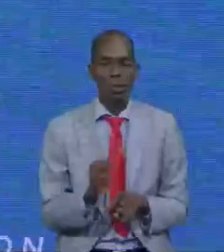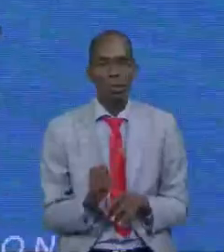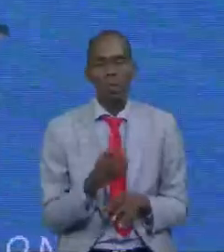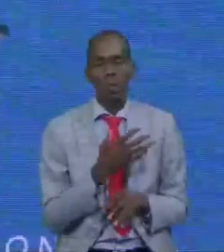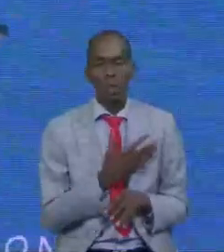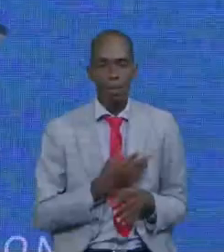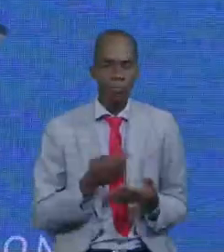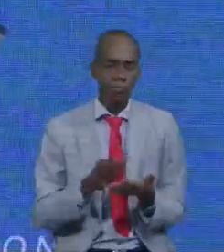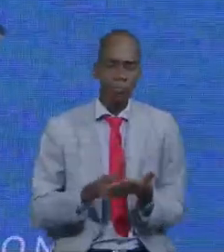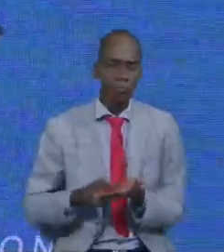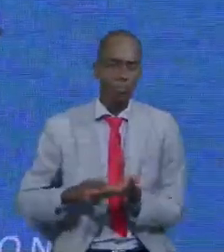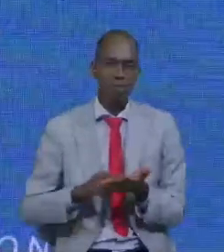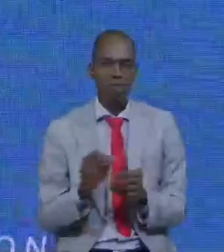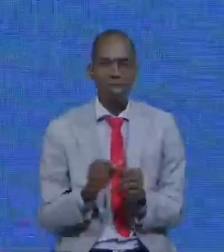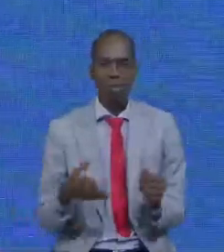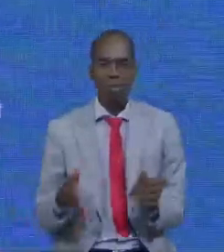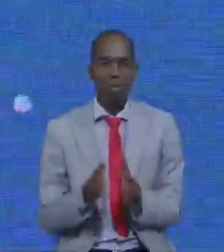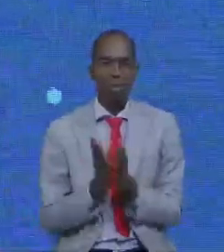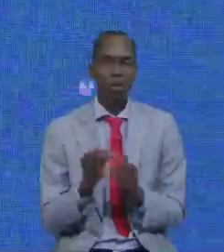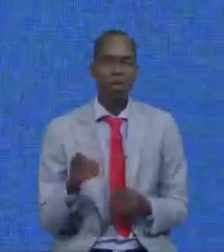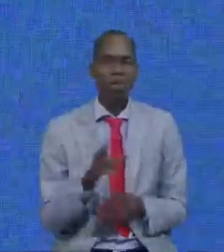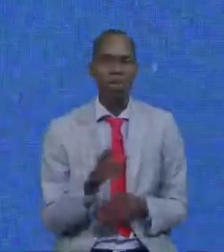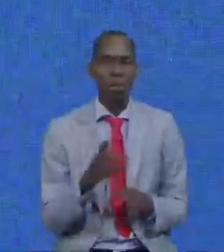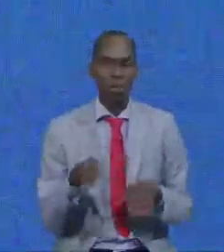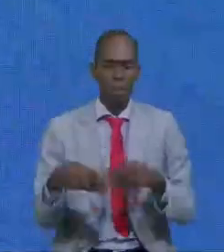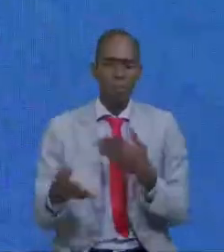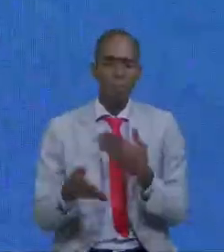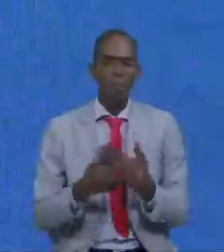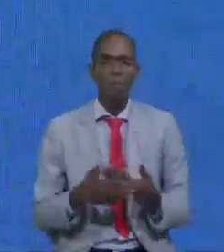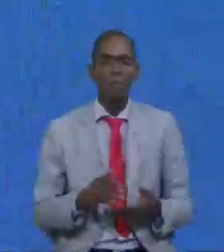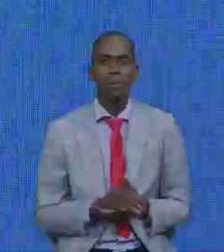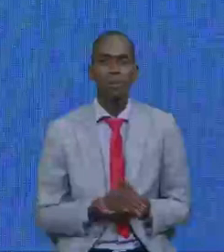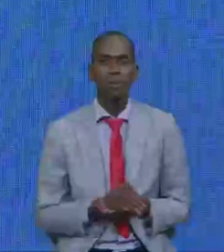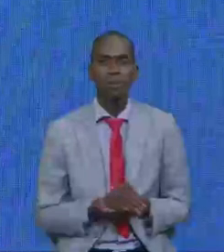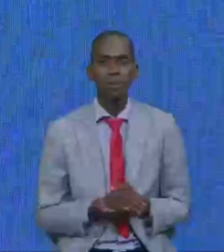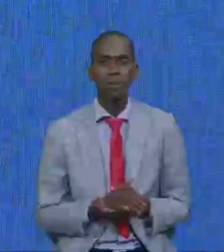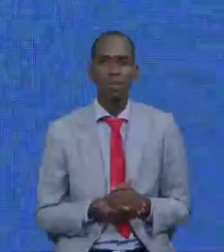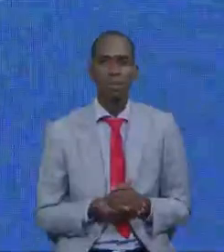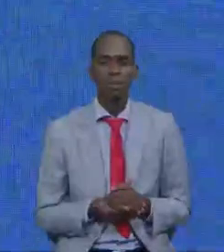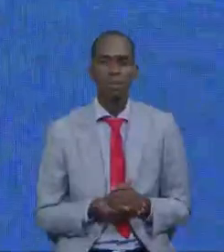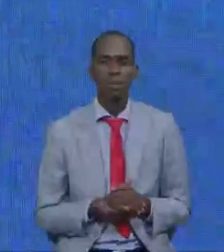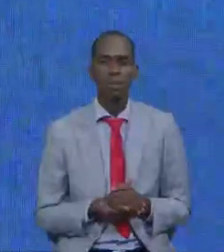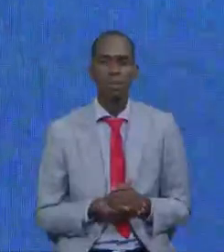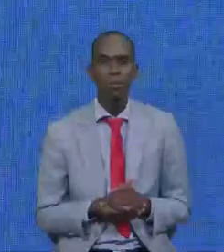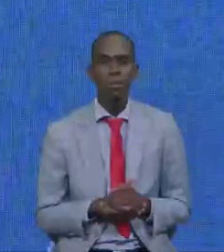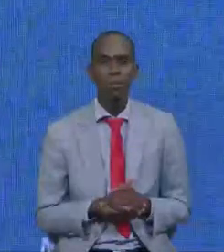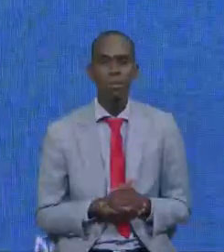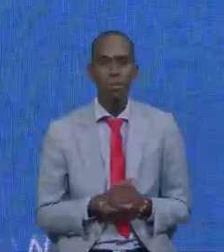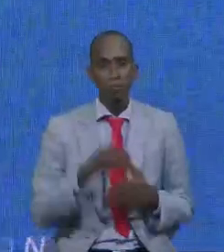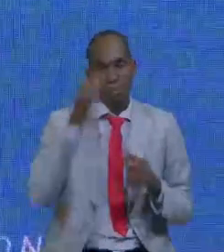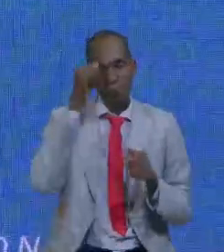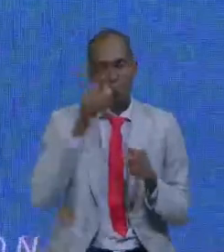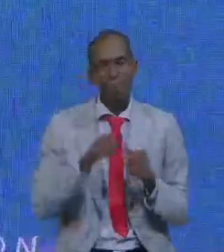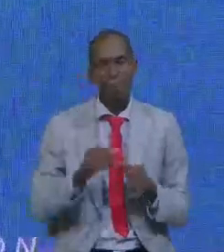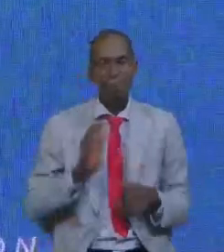levée, pour qu'on puisse vous identifier. Parce qu'on veut vous aider à grandir dans votre nouvelle foi.